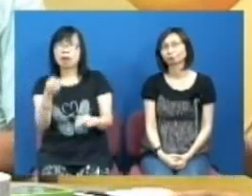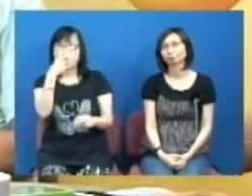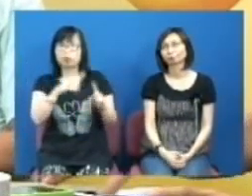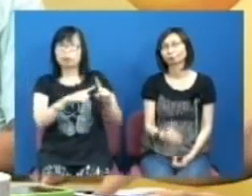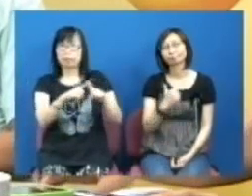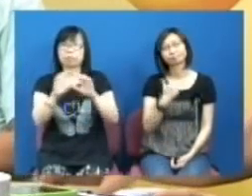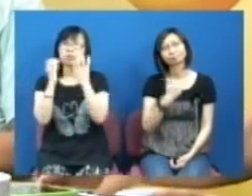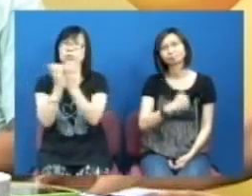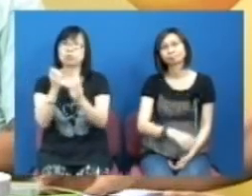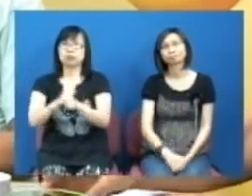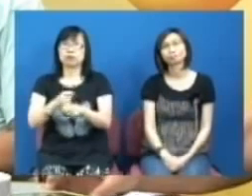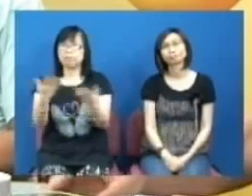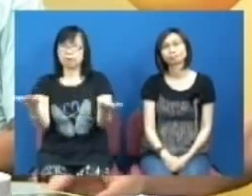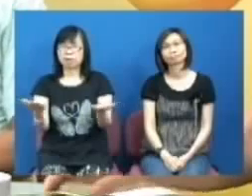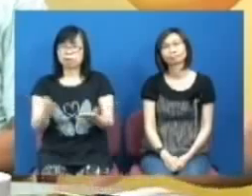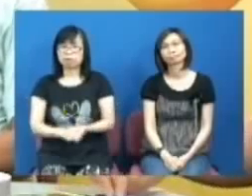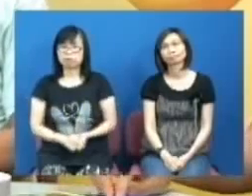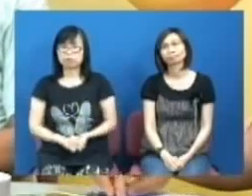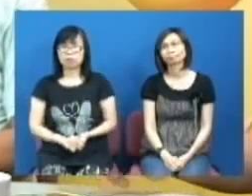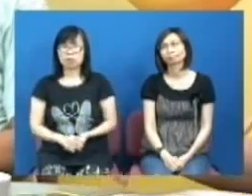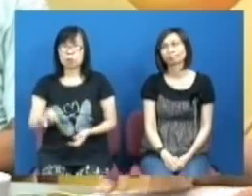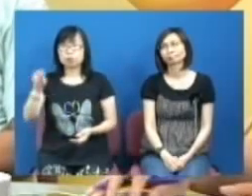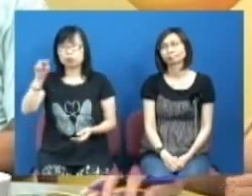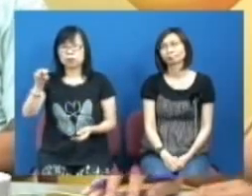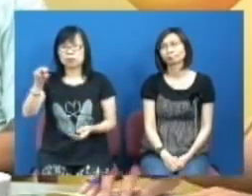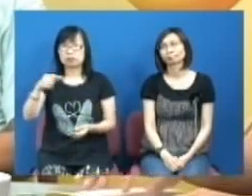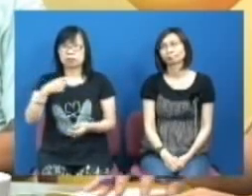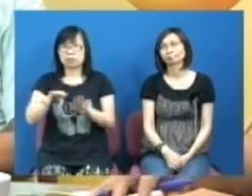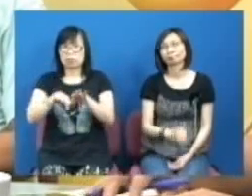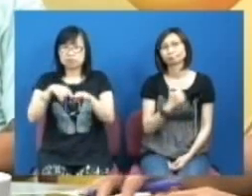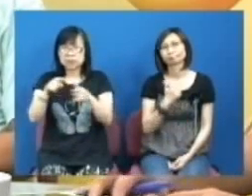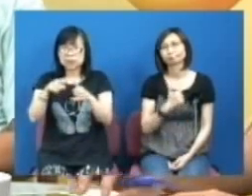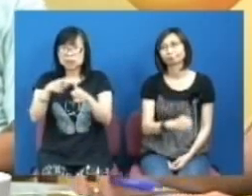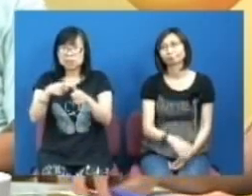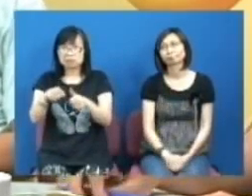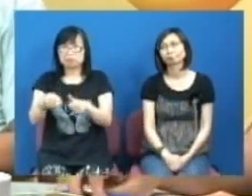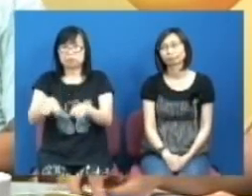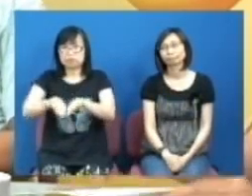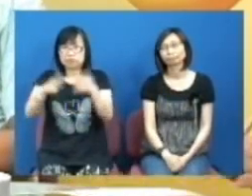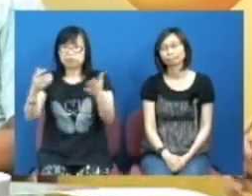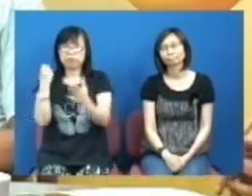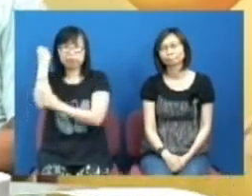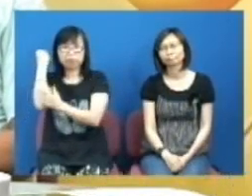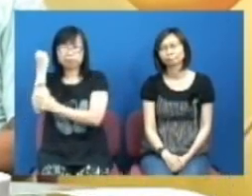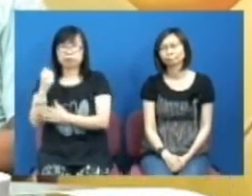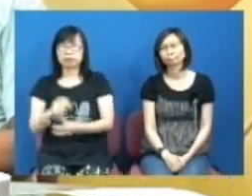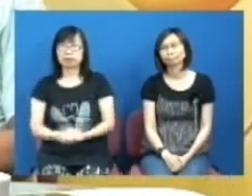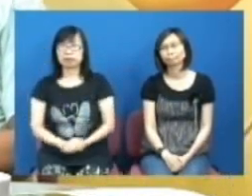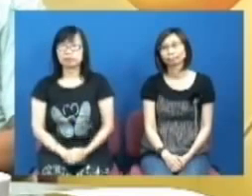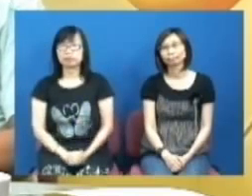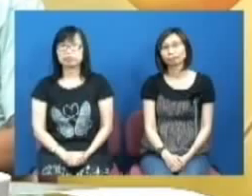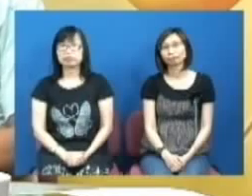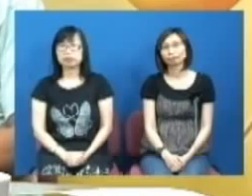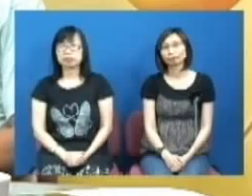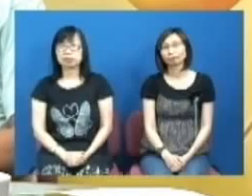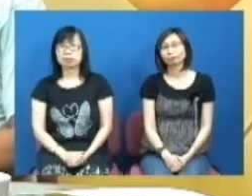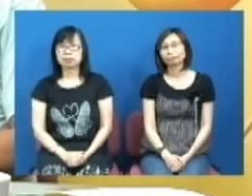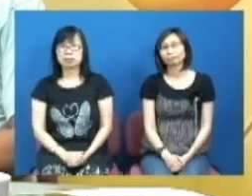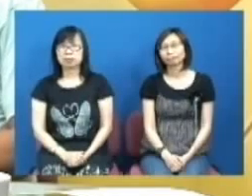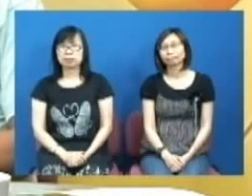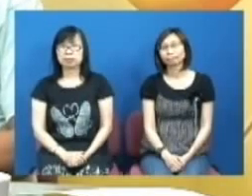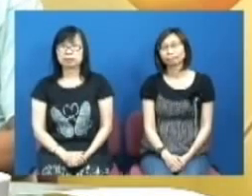咧？最低工資佢初頭反對添嘅，係咪啊？即係呢個所